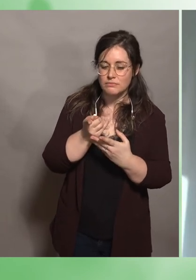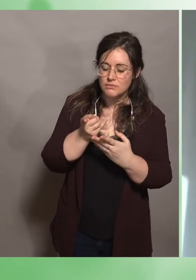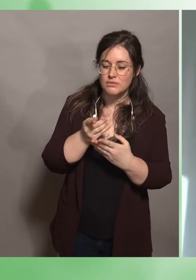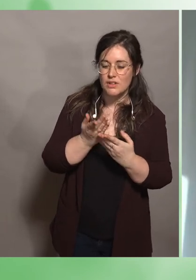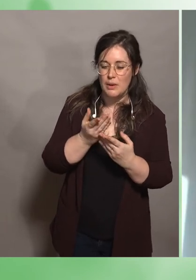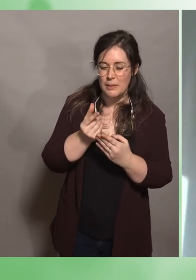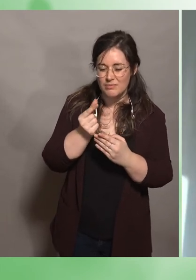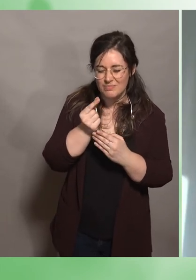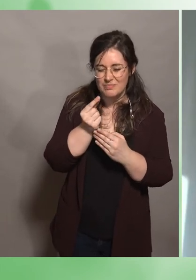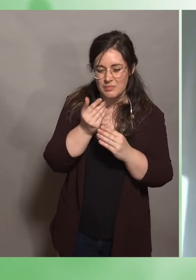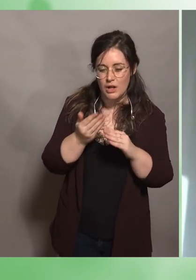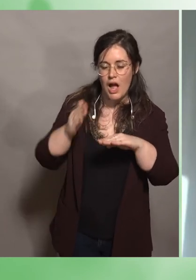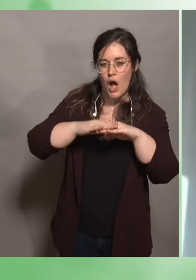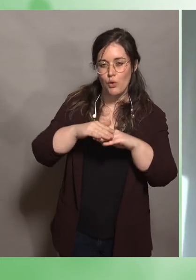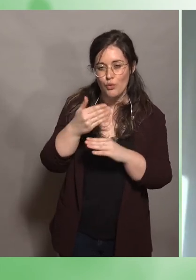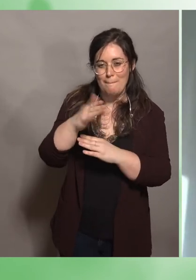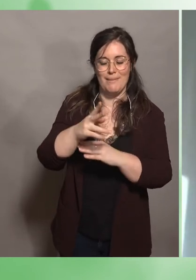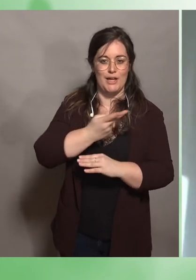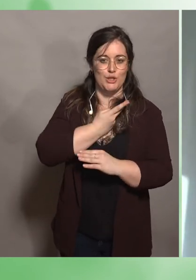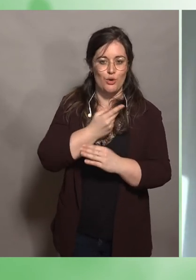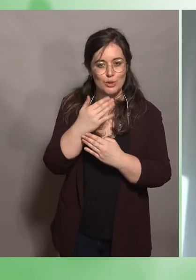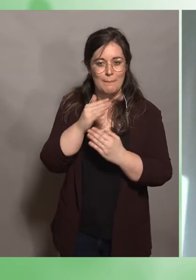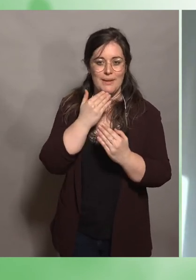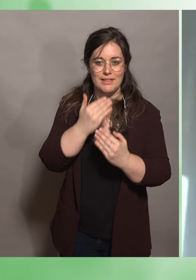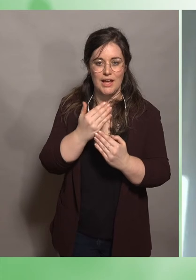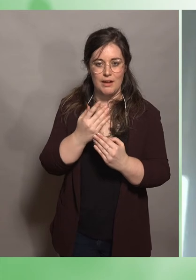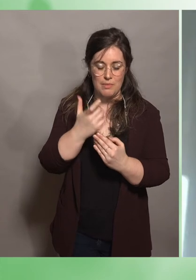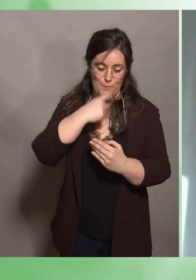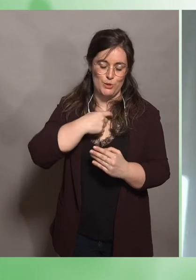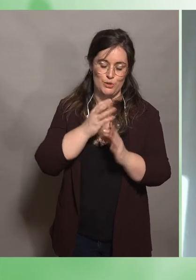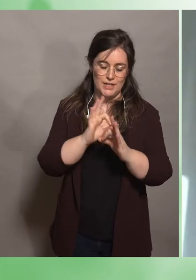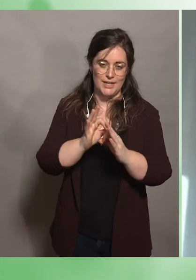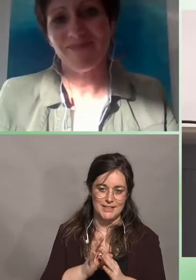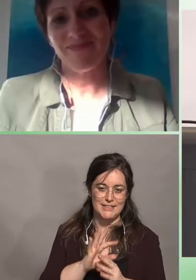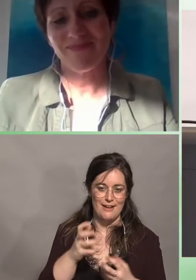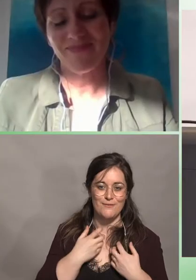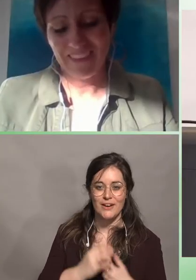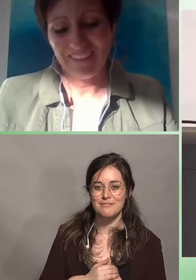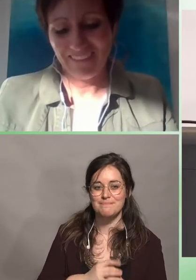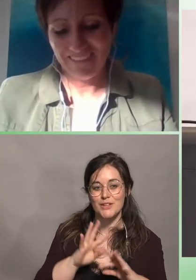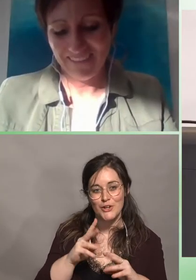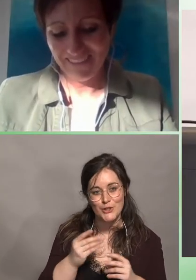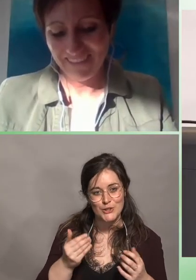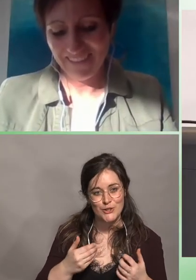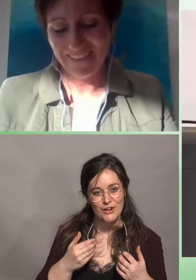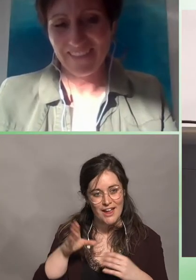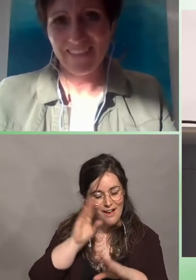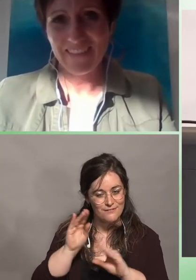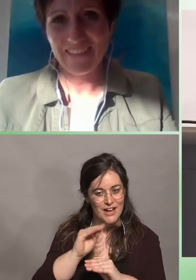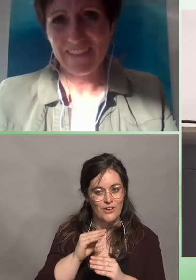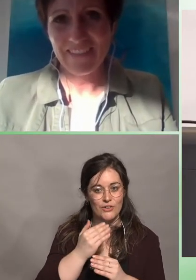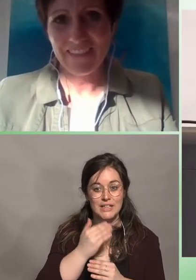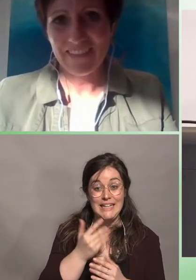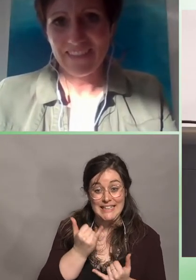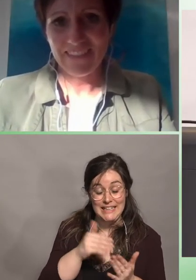ein Stück weit stolzer. Und das hat mich einfach auch persönlich sehr berührt. Schöne Erfahrung auf jeden Fall. Es ist jetzt noch eine